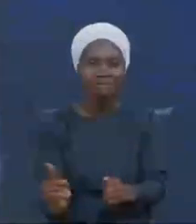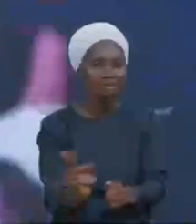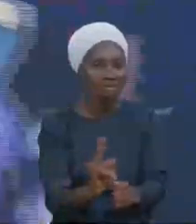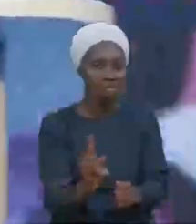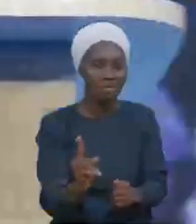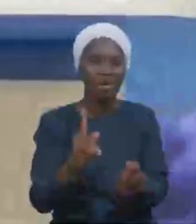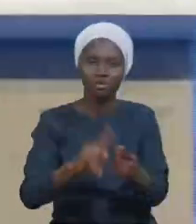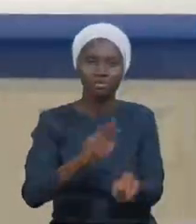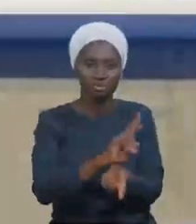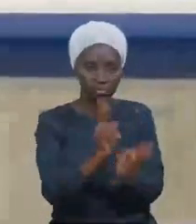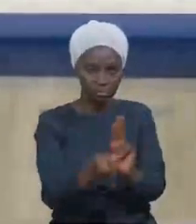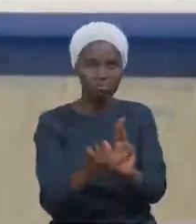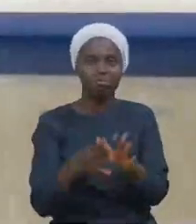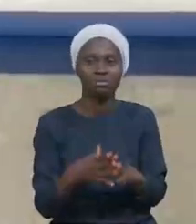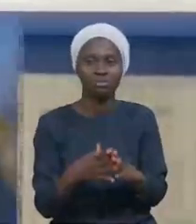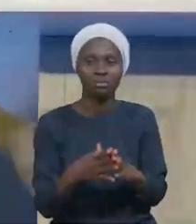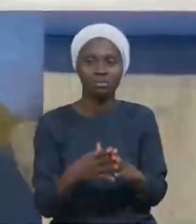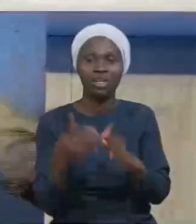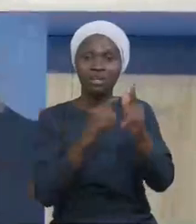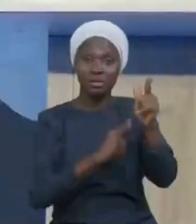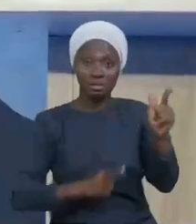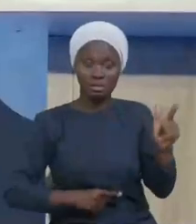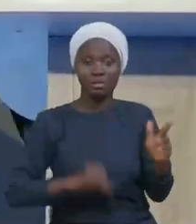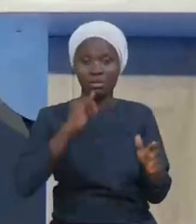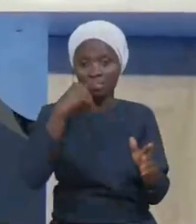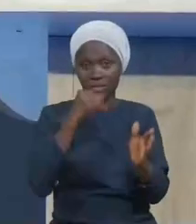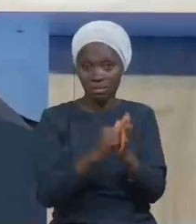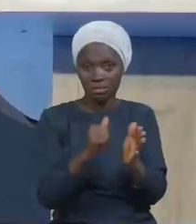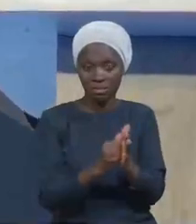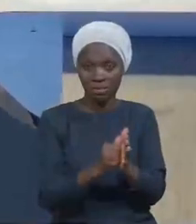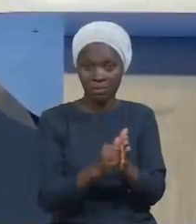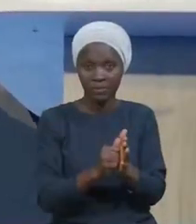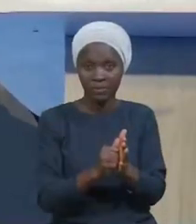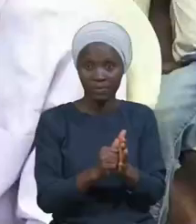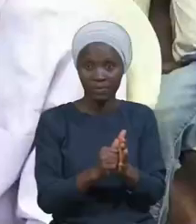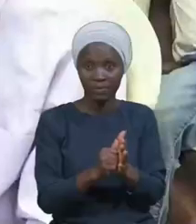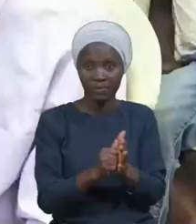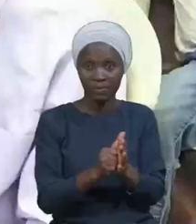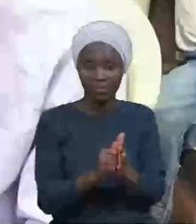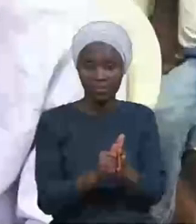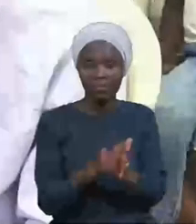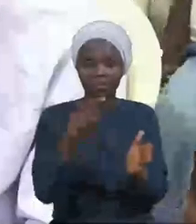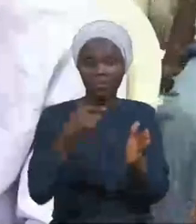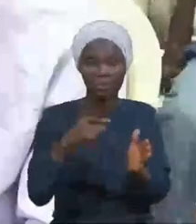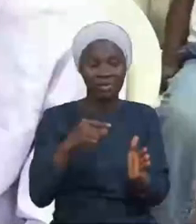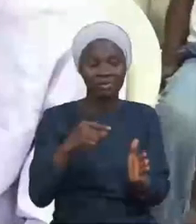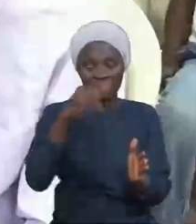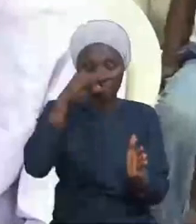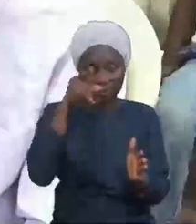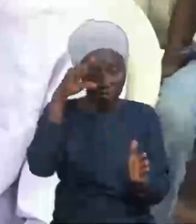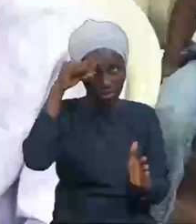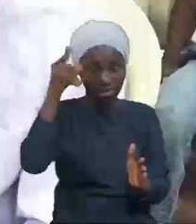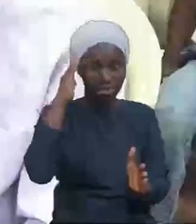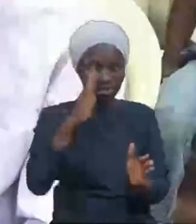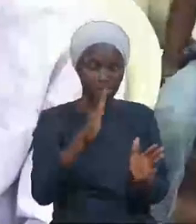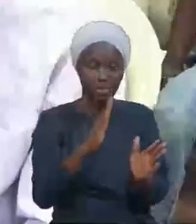se repentir. Le Seigneur dit, nous allons régler le passé, tout ce que tu as fait par le passé. Tu l'as